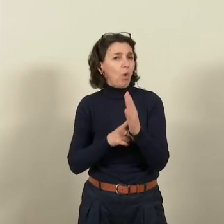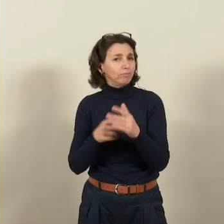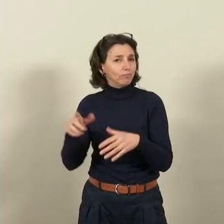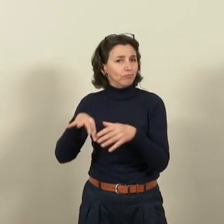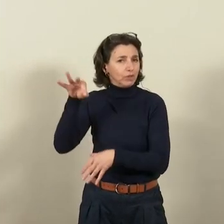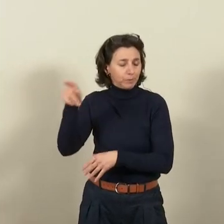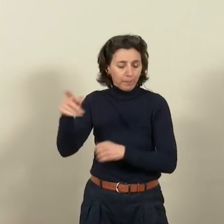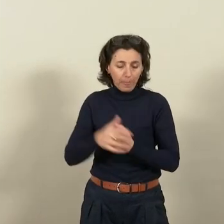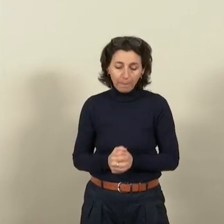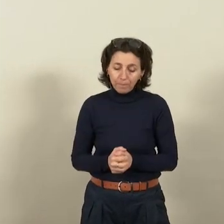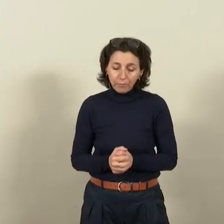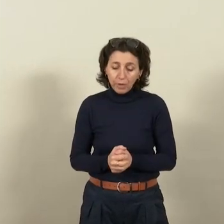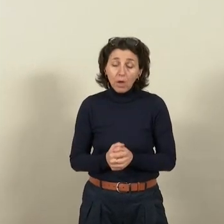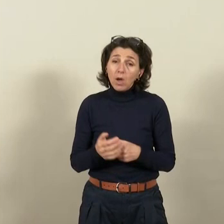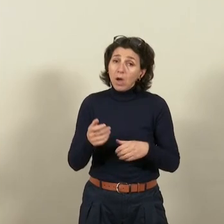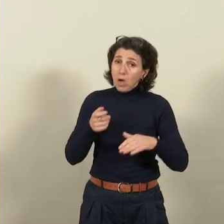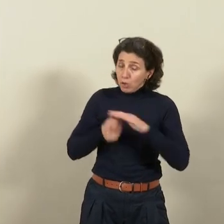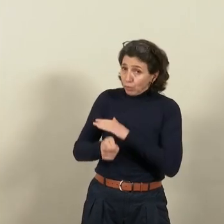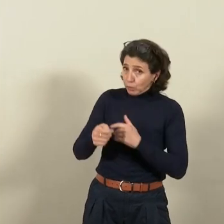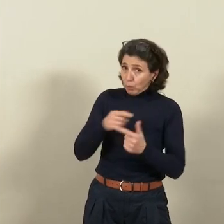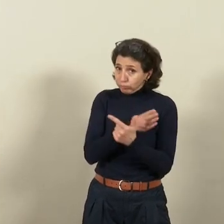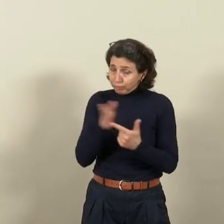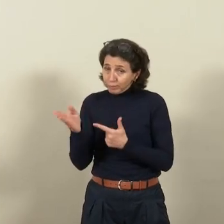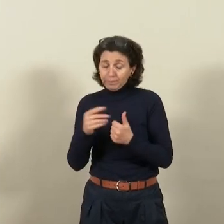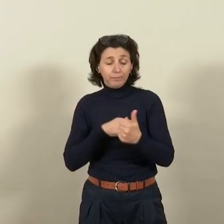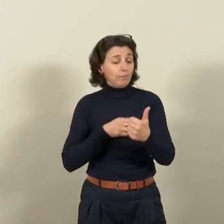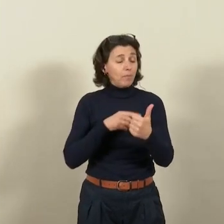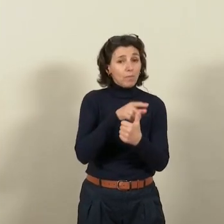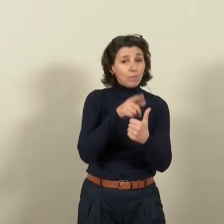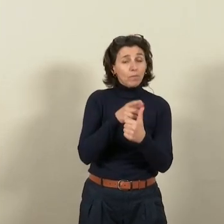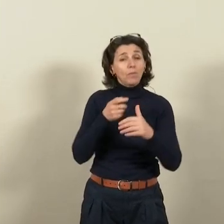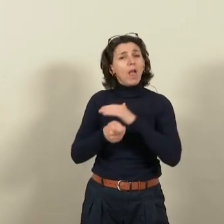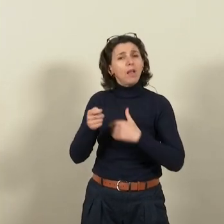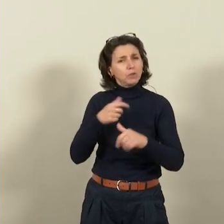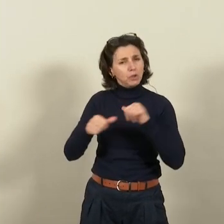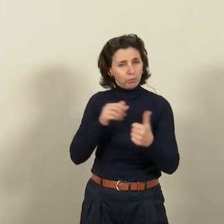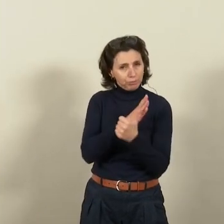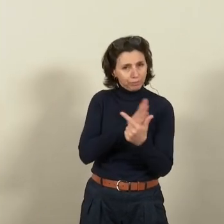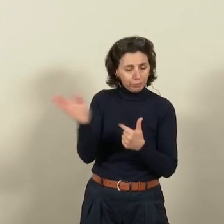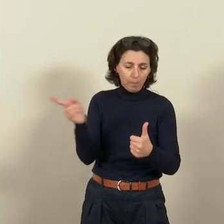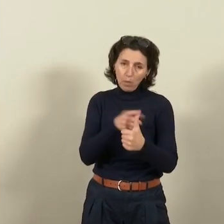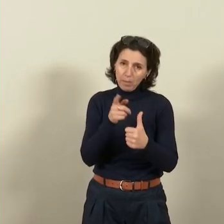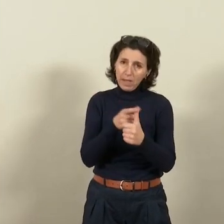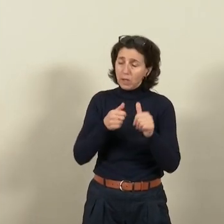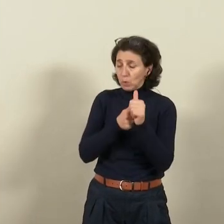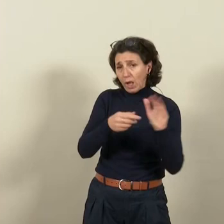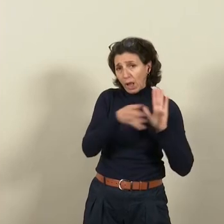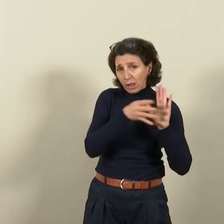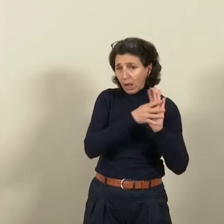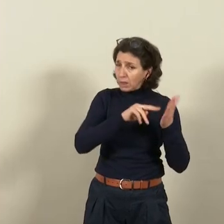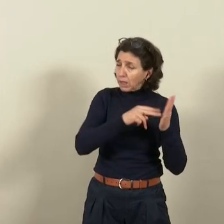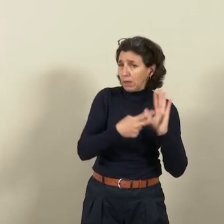fonctionnement se décline donc en deux volets le premier volet repose sur des critères techniques et mesurables ceux-ci resteront